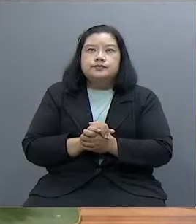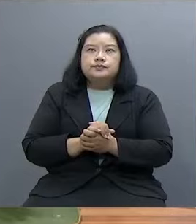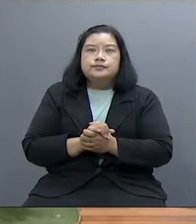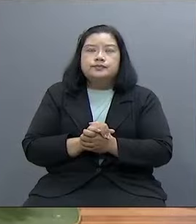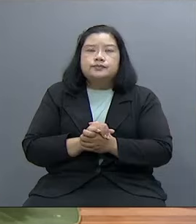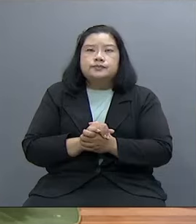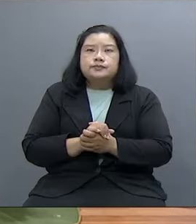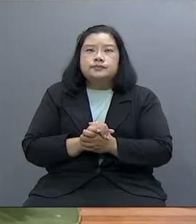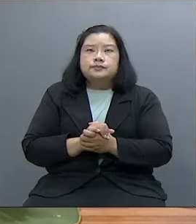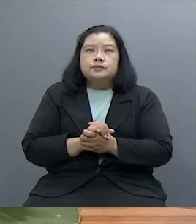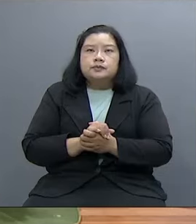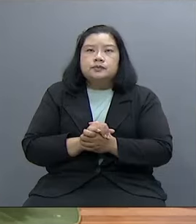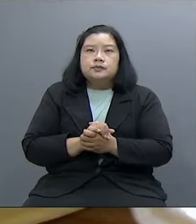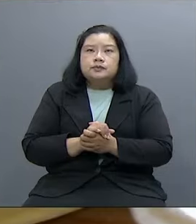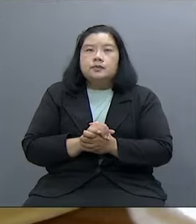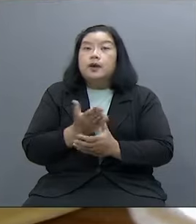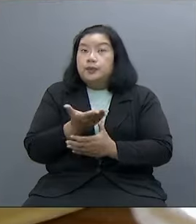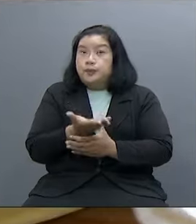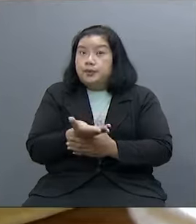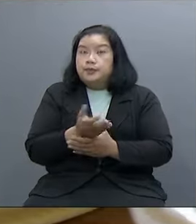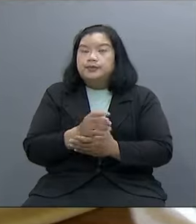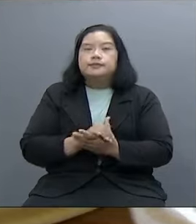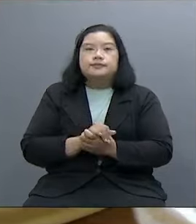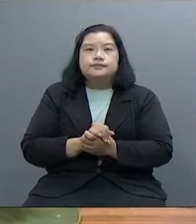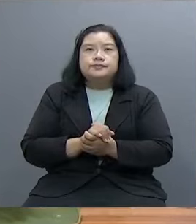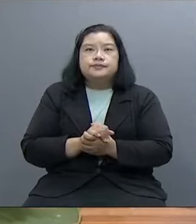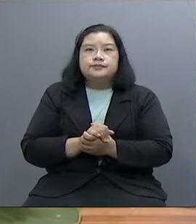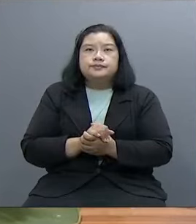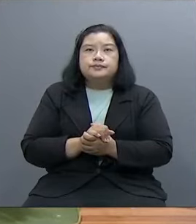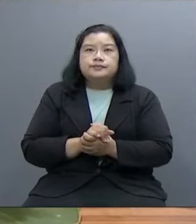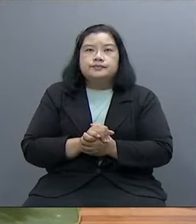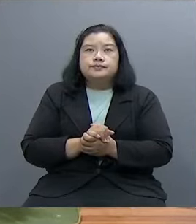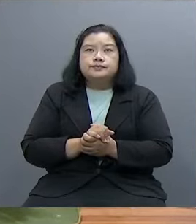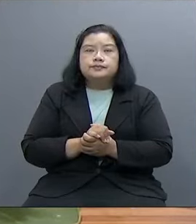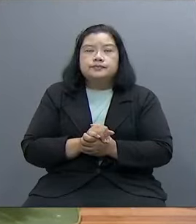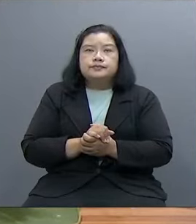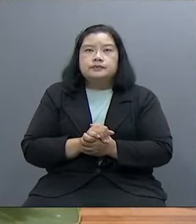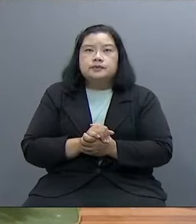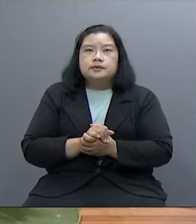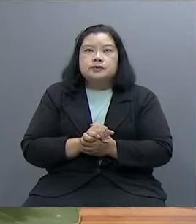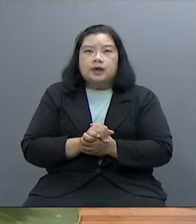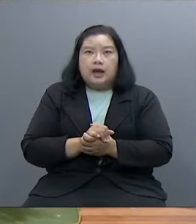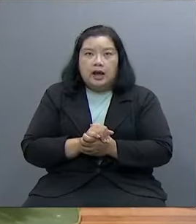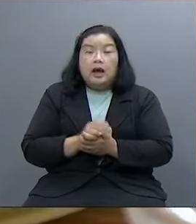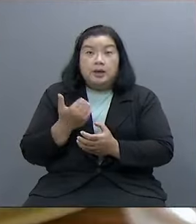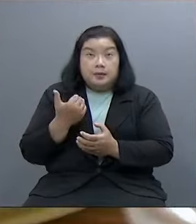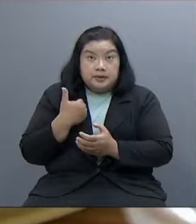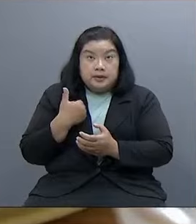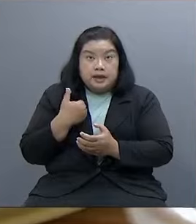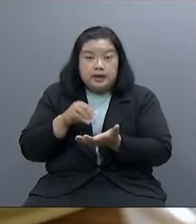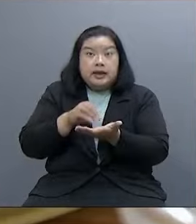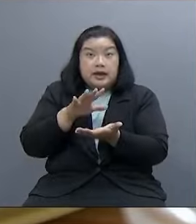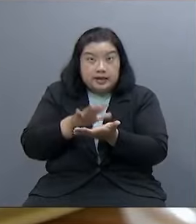คลุกเคล้าส่วนผสมให้เข้ากันค่ะรากผักชีกระเทียมนะคะ1ช้อนโต๊ะค่ะ